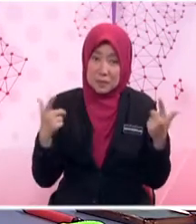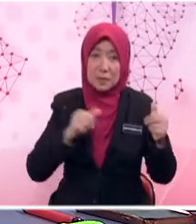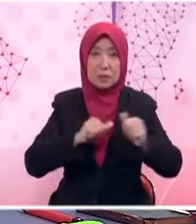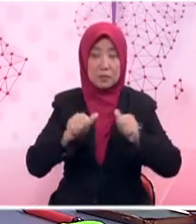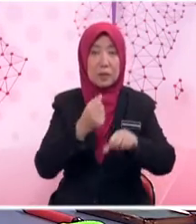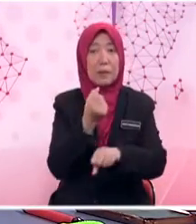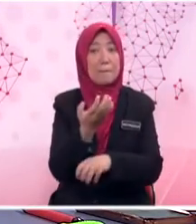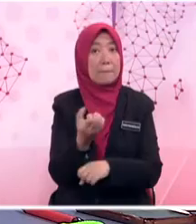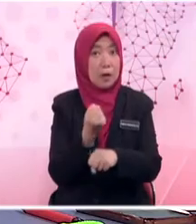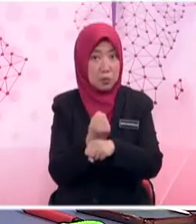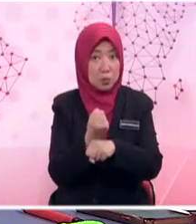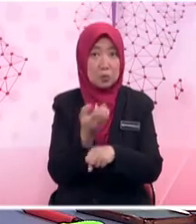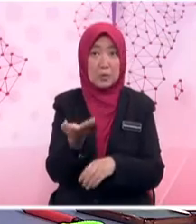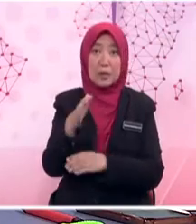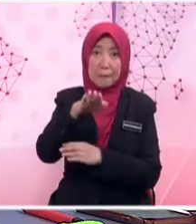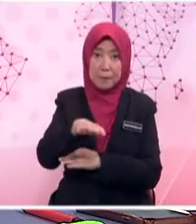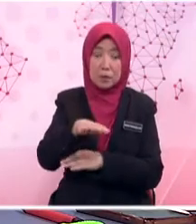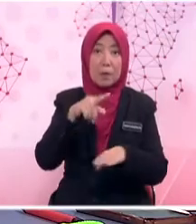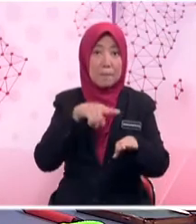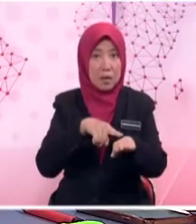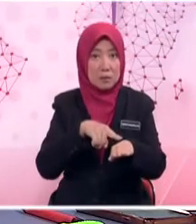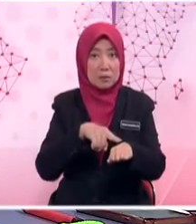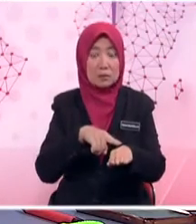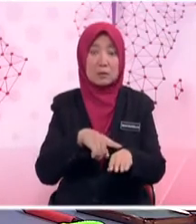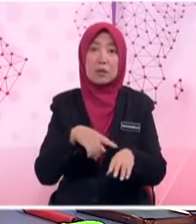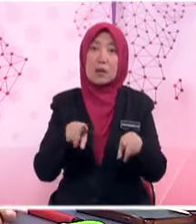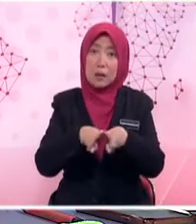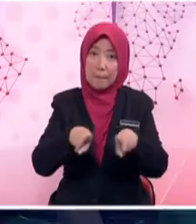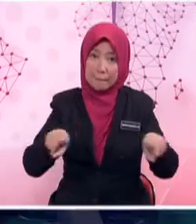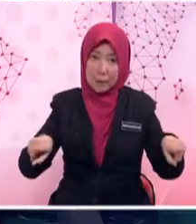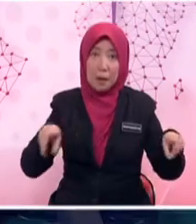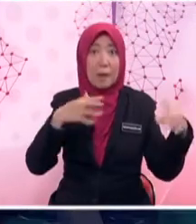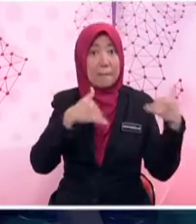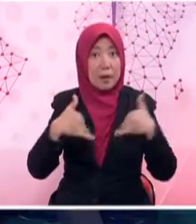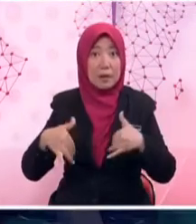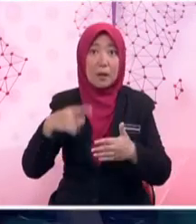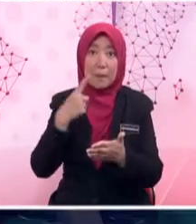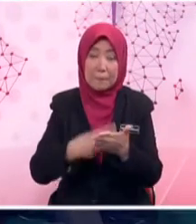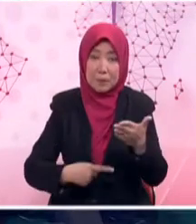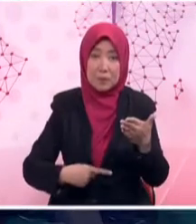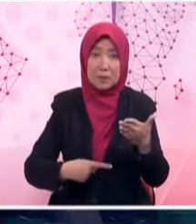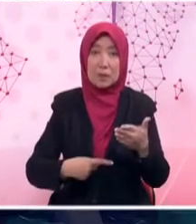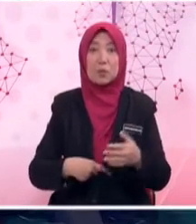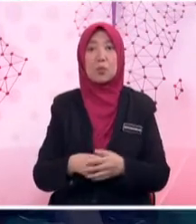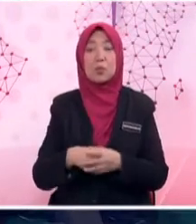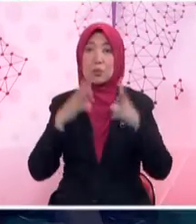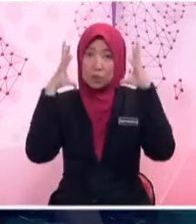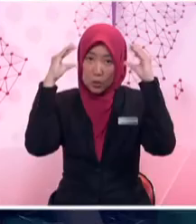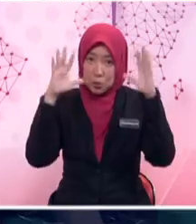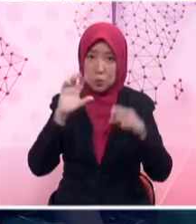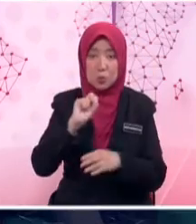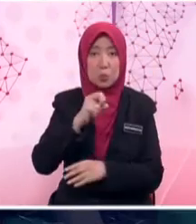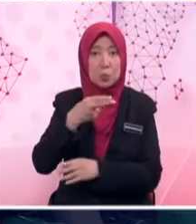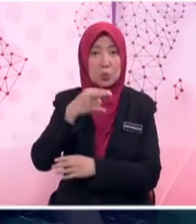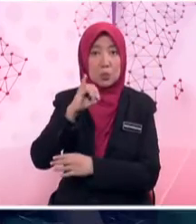juga, kalau ada masa lapang, apa agaknya aktiviti yang cikgu lakukan? Saya biasanya dengan anak saya, saya main congkak. Wow. Sebab saya suka